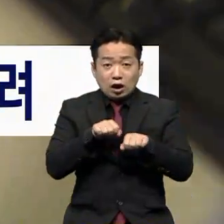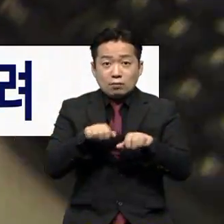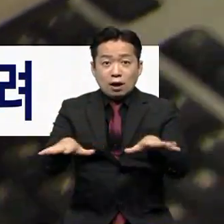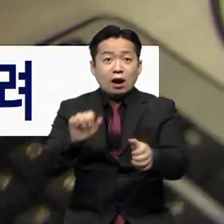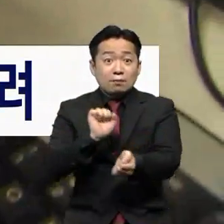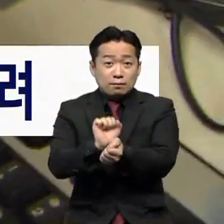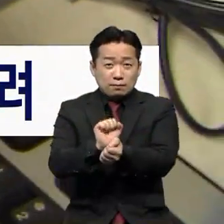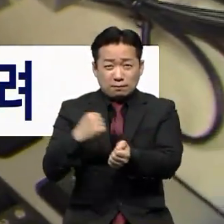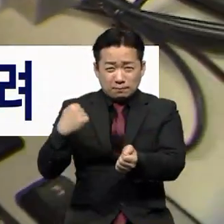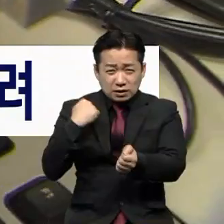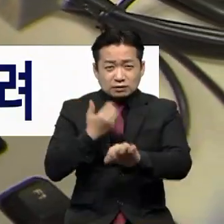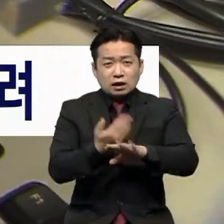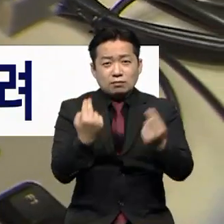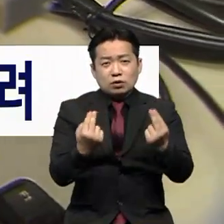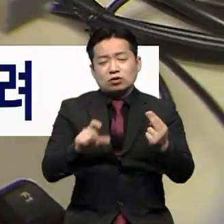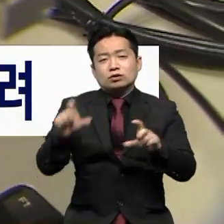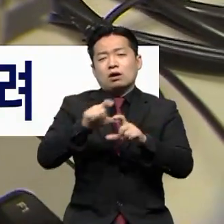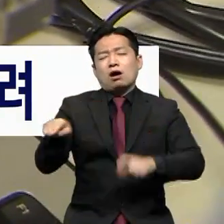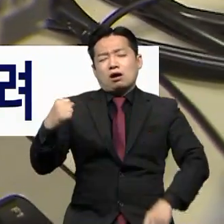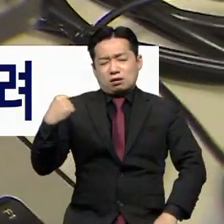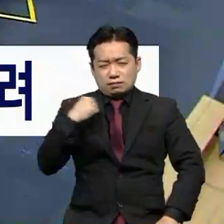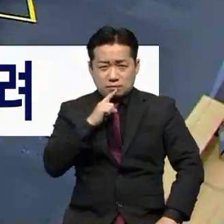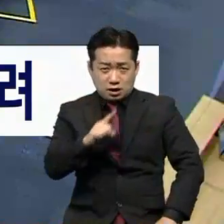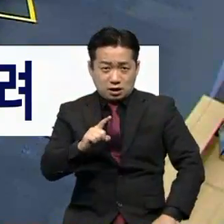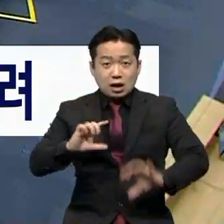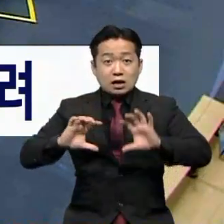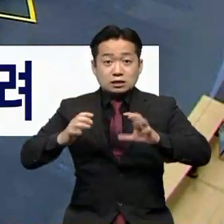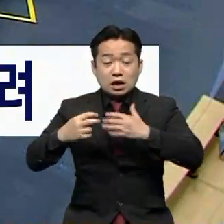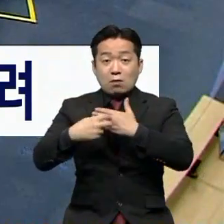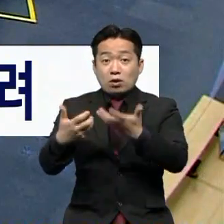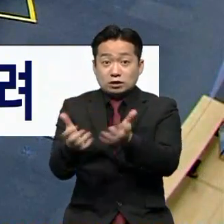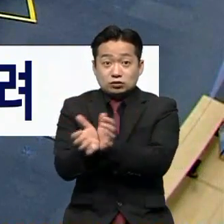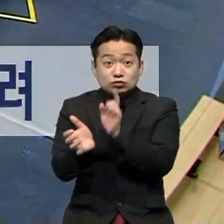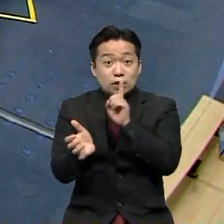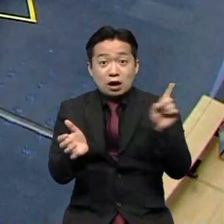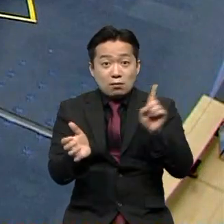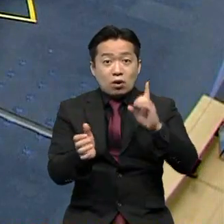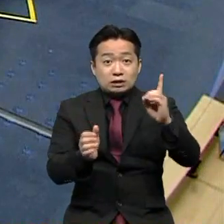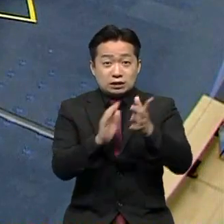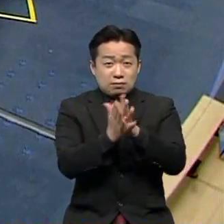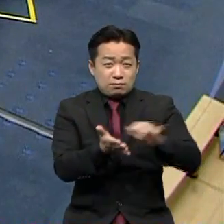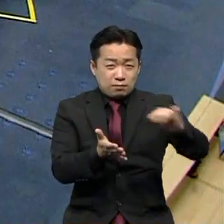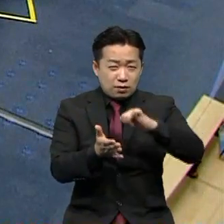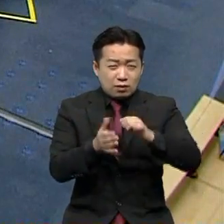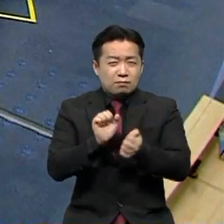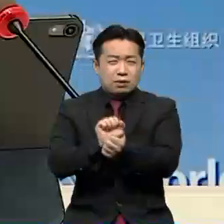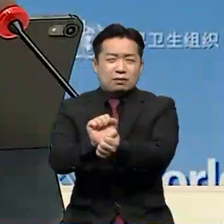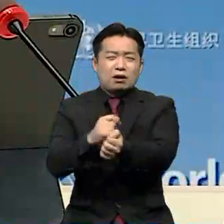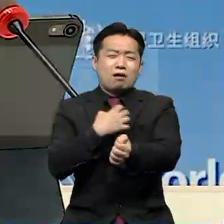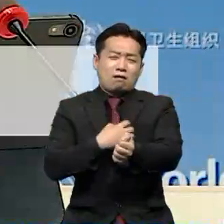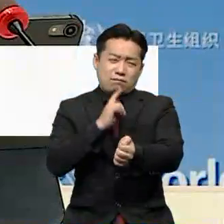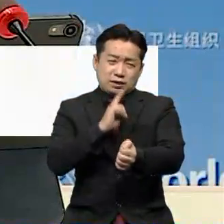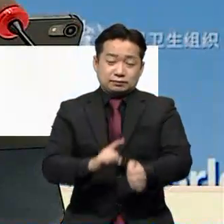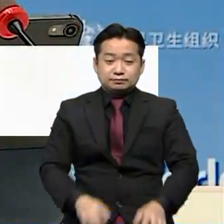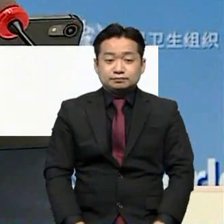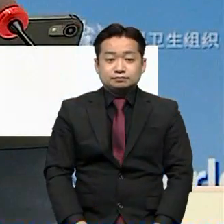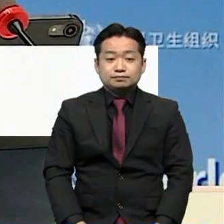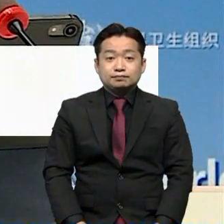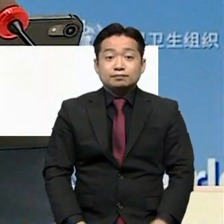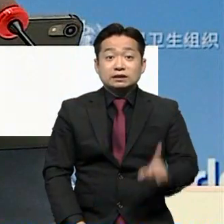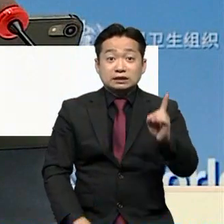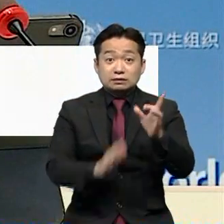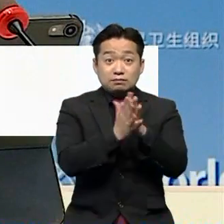다른 변이보다 강합니다. 세계보건기구도 델타 변이의 전염성을 우려하고 있습니다. Delta is the